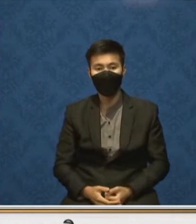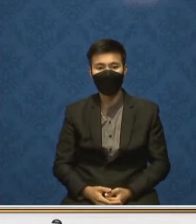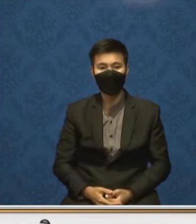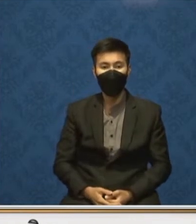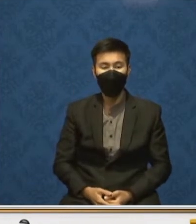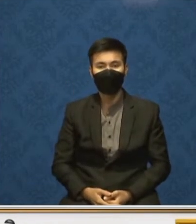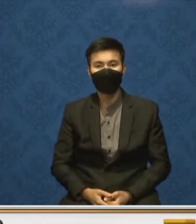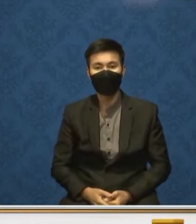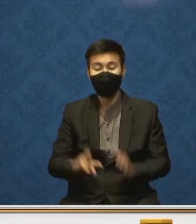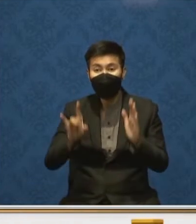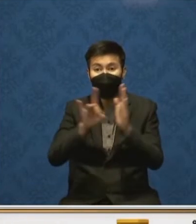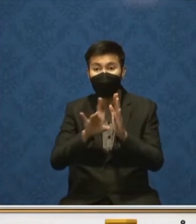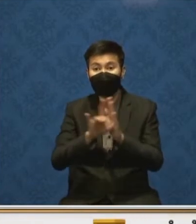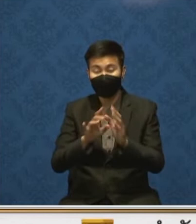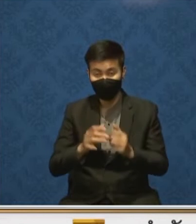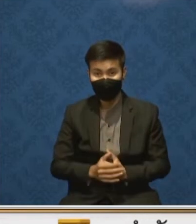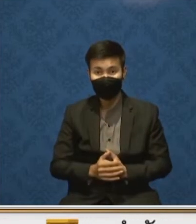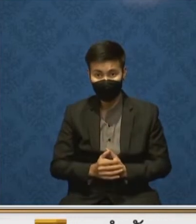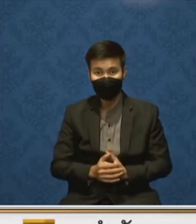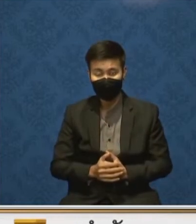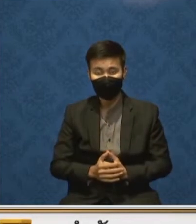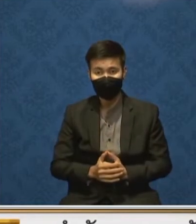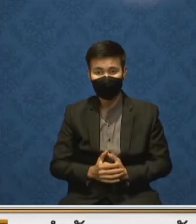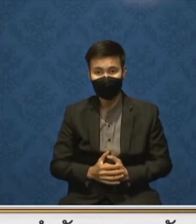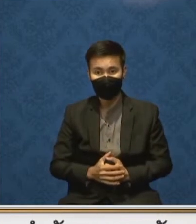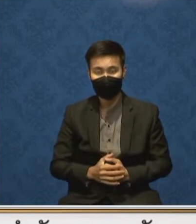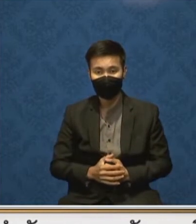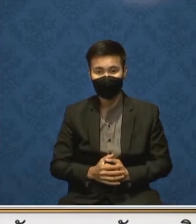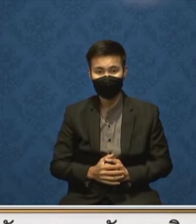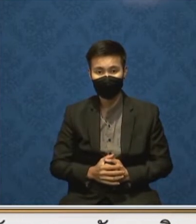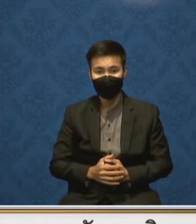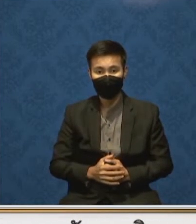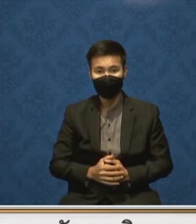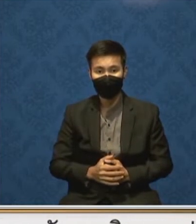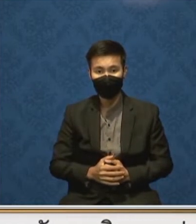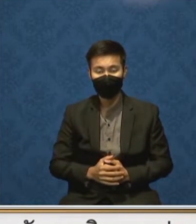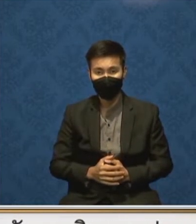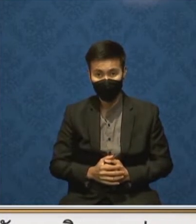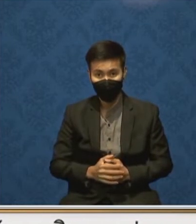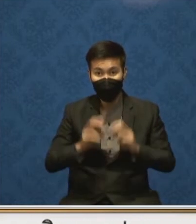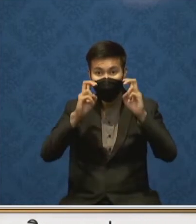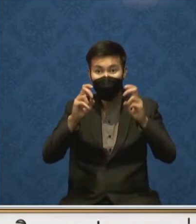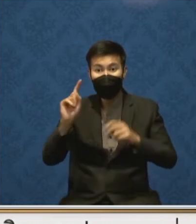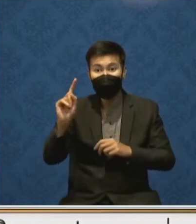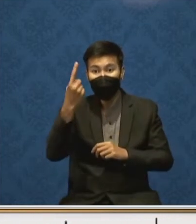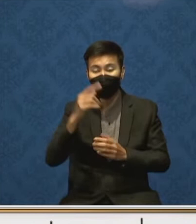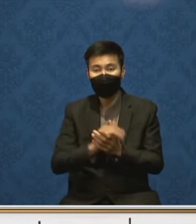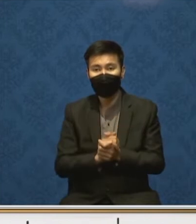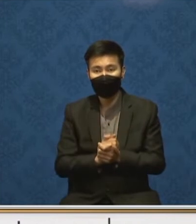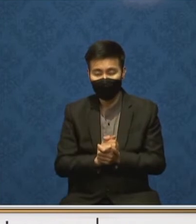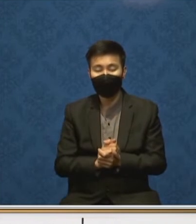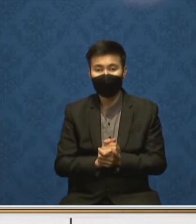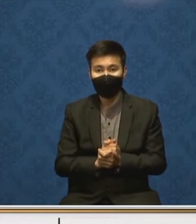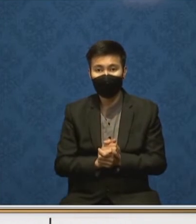เรื่สุดท้ายค่ะก็คือเรื่องของปเด็ใหม่ที่เพิเพิมขมาในปี 2566 นะคะก็คื